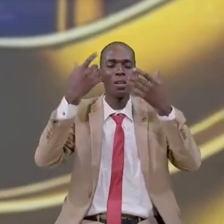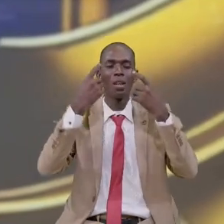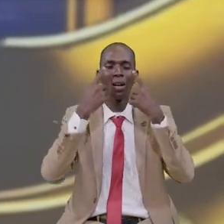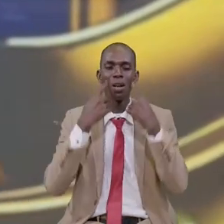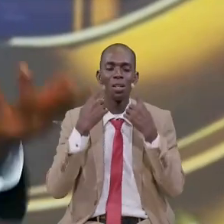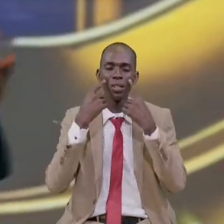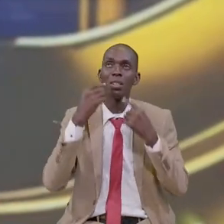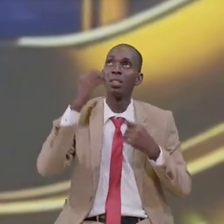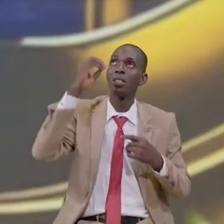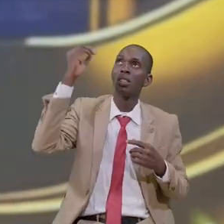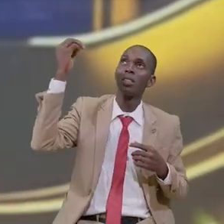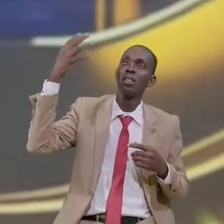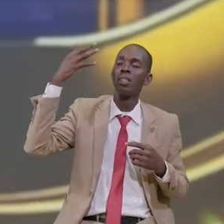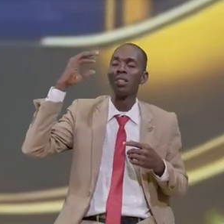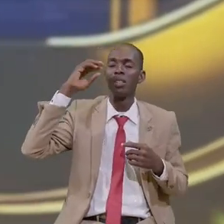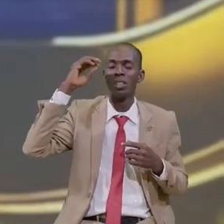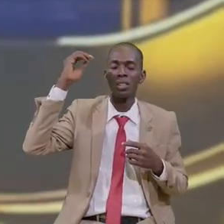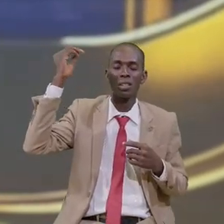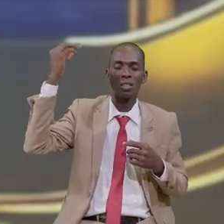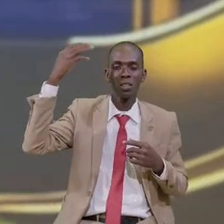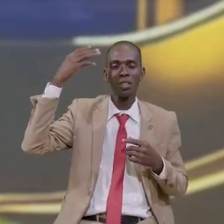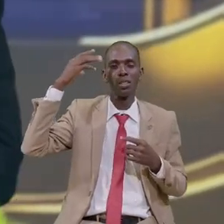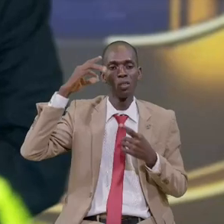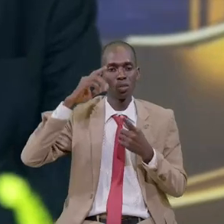Grâce, grâce pour elle.